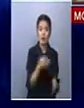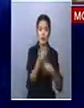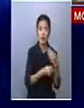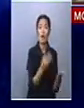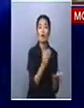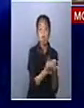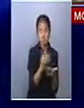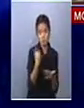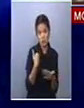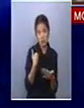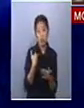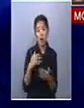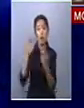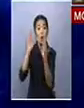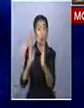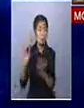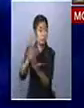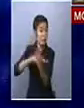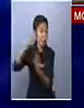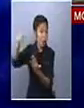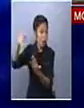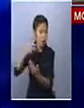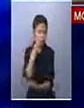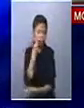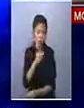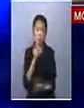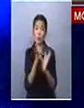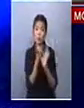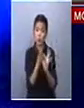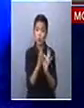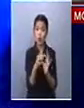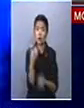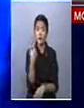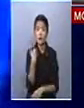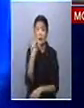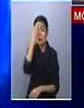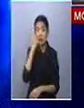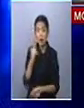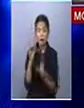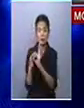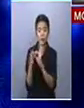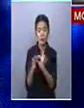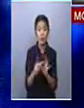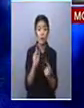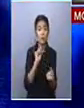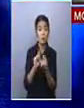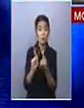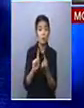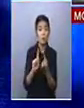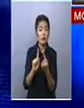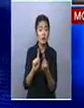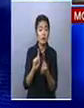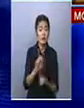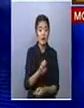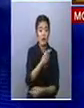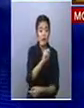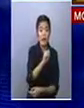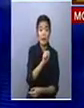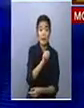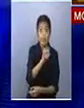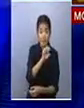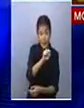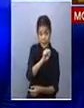ให้นักลงทุนต่างประเทศเนี่ยค่อนข้างเป็นกังวลนะครับซึ่งมองตรงๆเลยว่าก็จะมีผลต่อการที่ MSCI เนี่ยจะตัดสิน